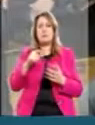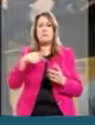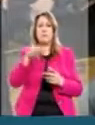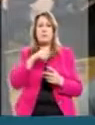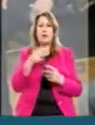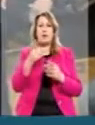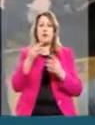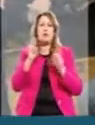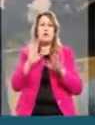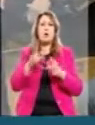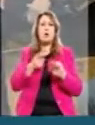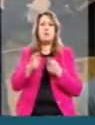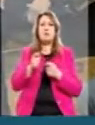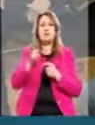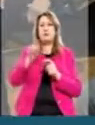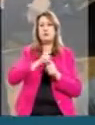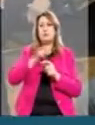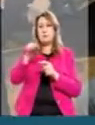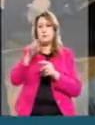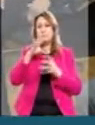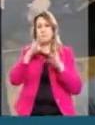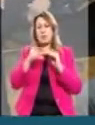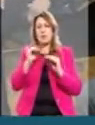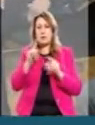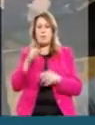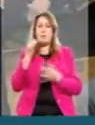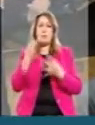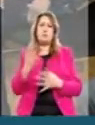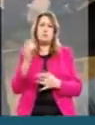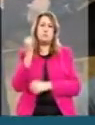но и от простого специалиста. Айнура Муканова, Манарбек Усколов, телеканал «Кустанай».